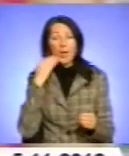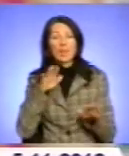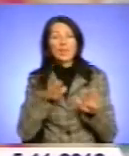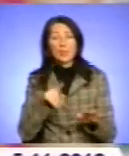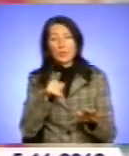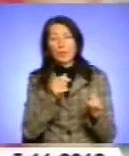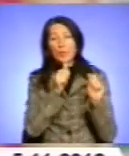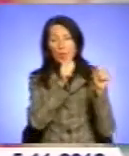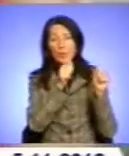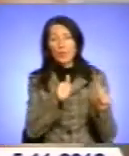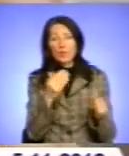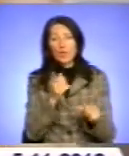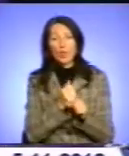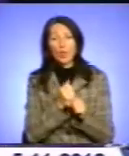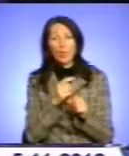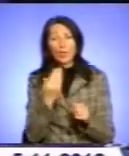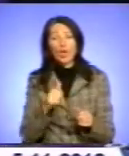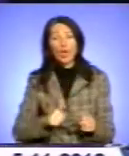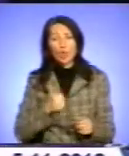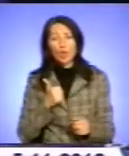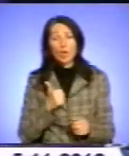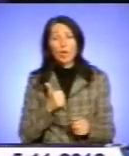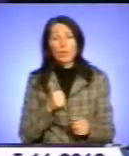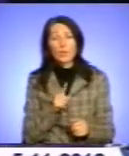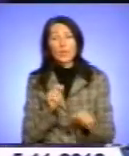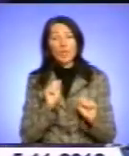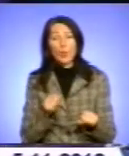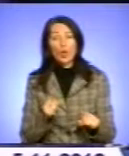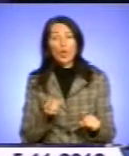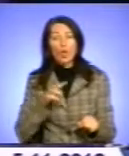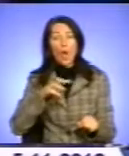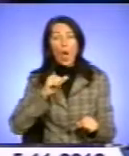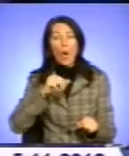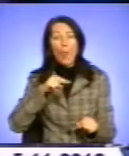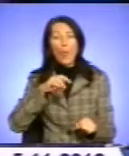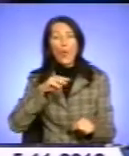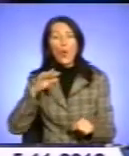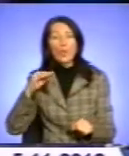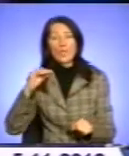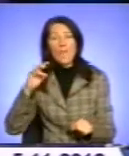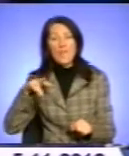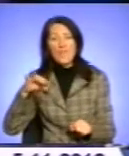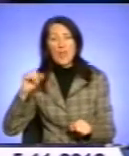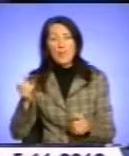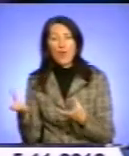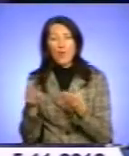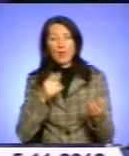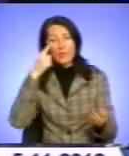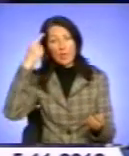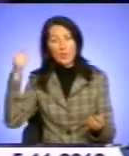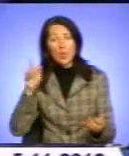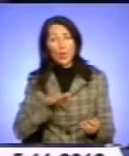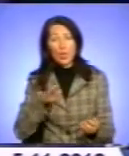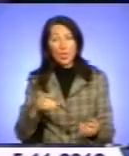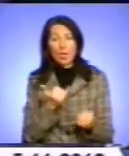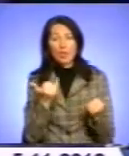роботу. Вона достойна. Чи можуть мультфільми впливати на психіку дітей? Сьогодні це питання на часі.